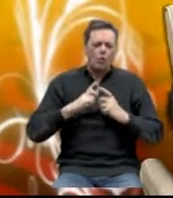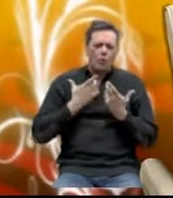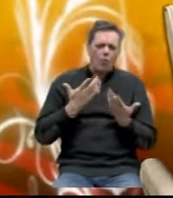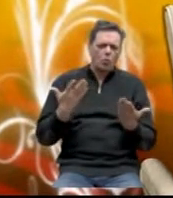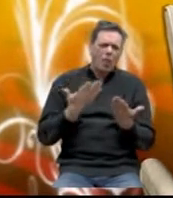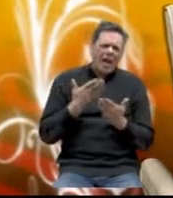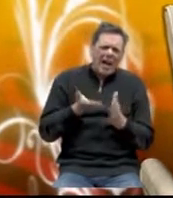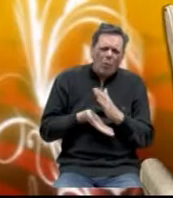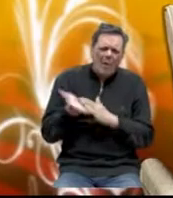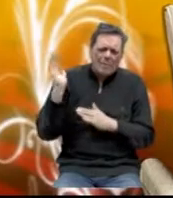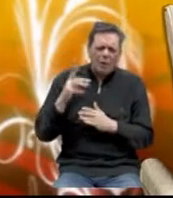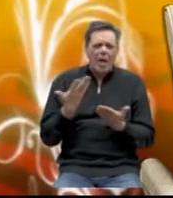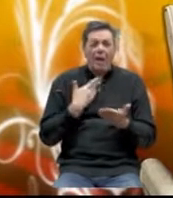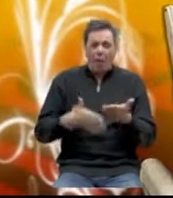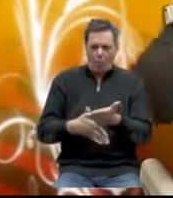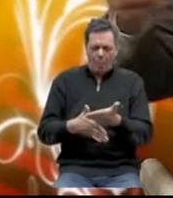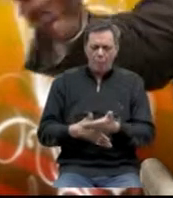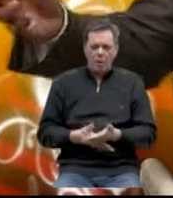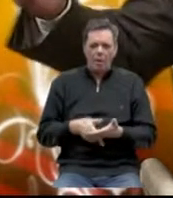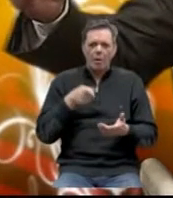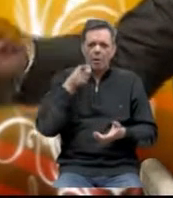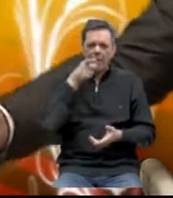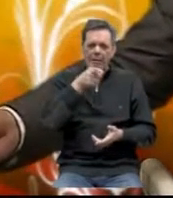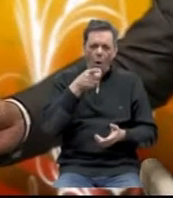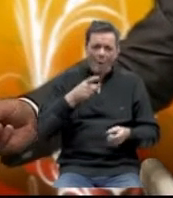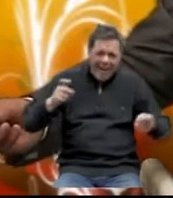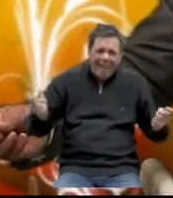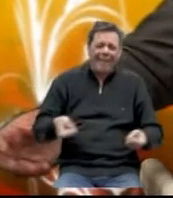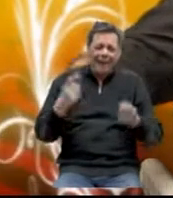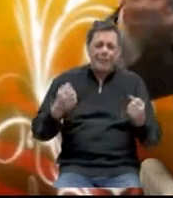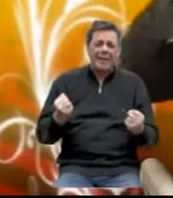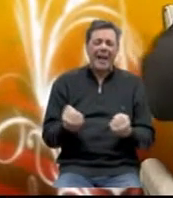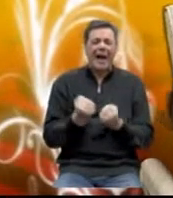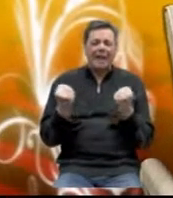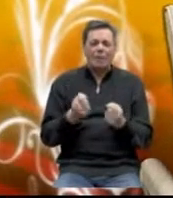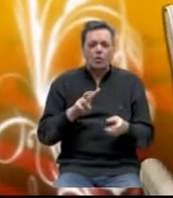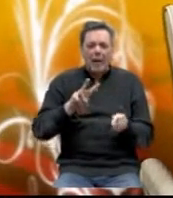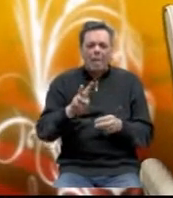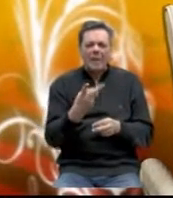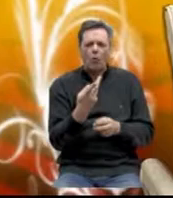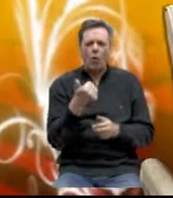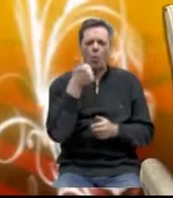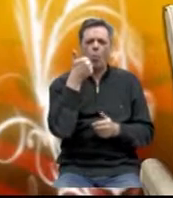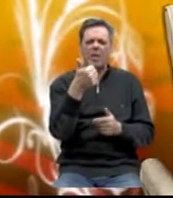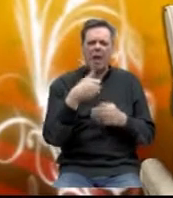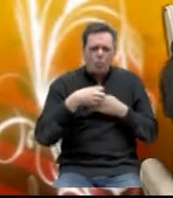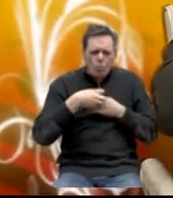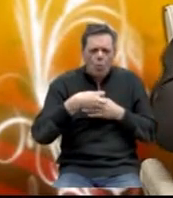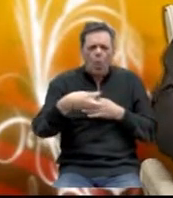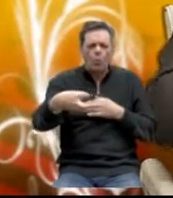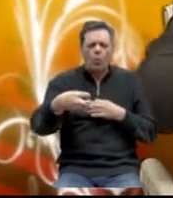ih izbjeći, kako pomoći. Da se ovaj kampanjska aktivnost pretvori u jednu